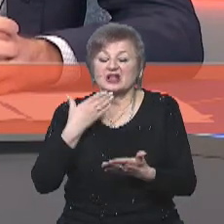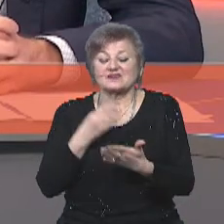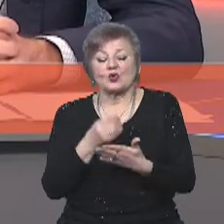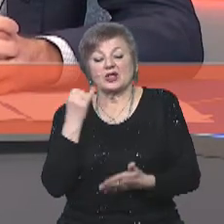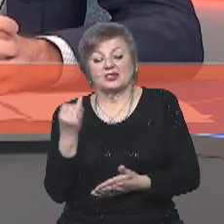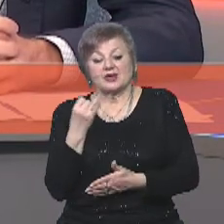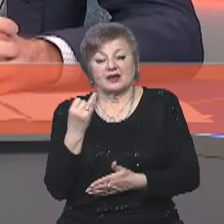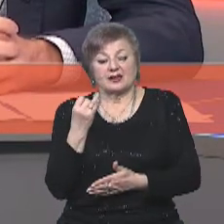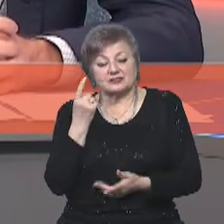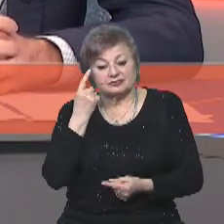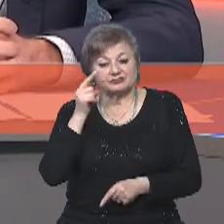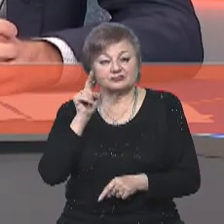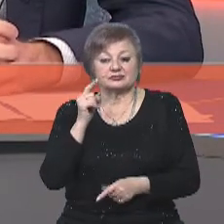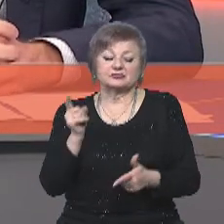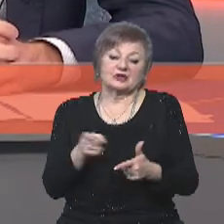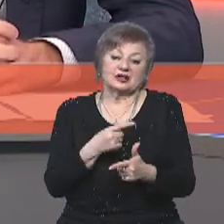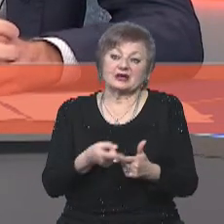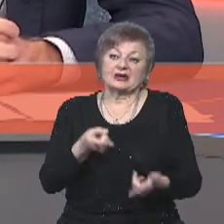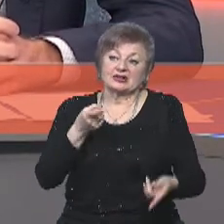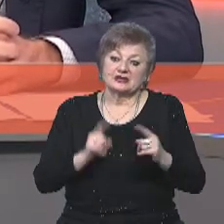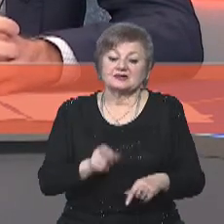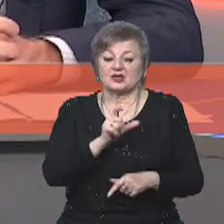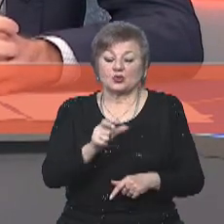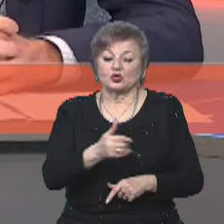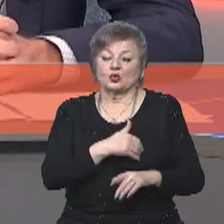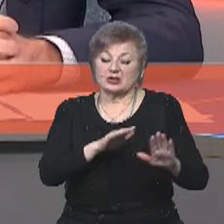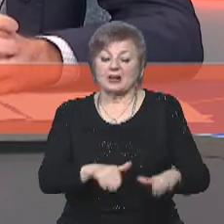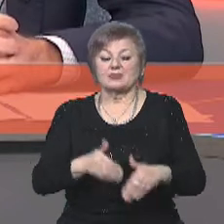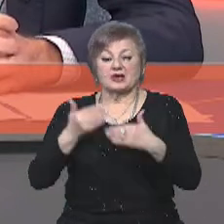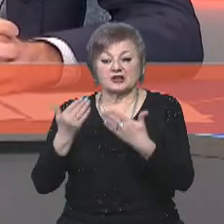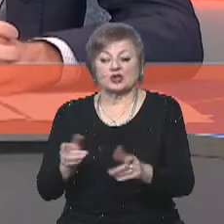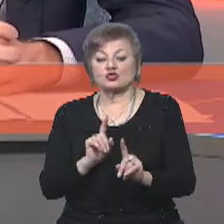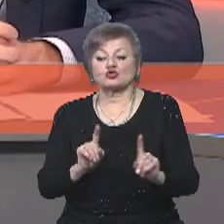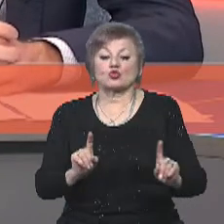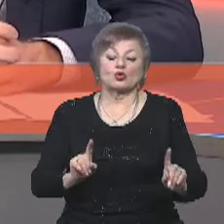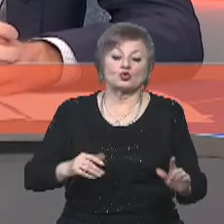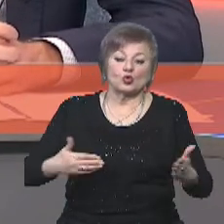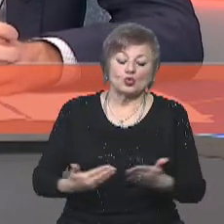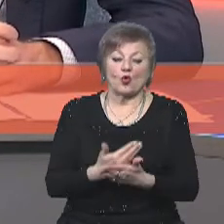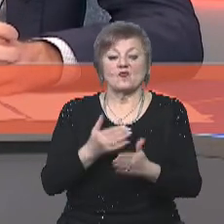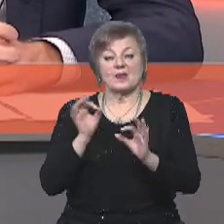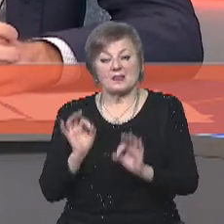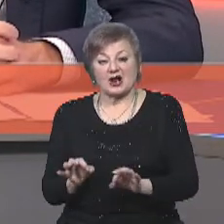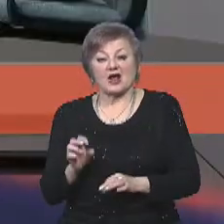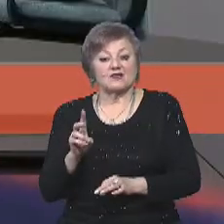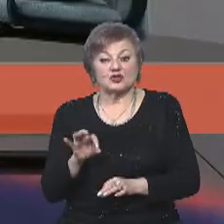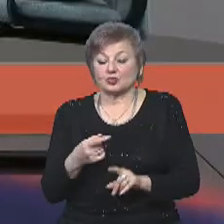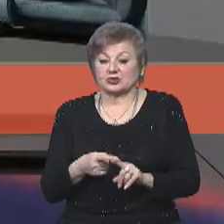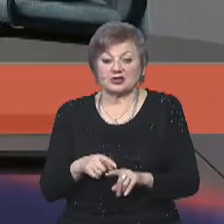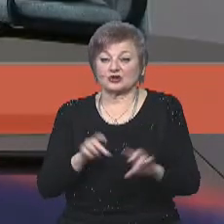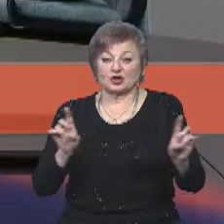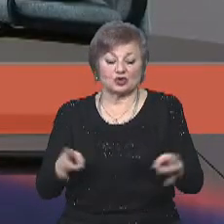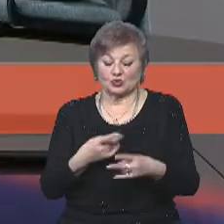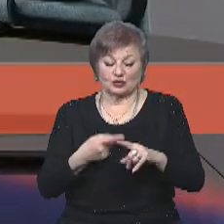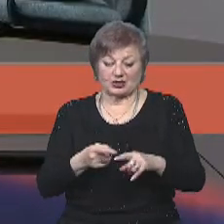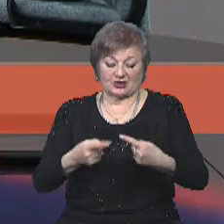интересы, либо действительно люди хотят предложить что-то новое и правильное. Но для этого не надо наглядовых